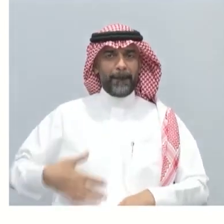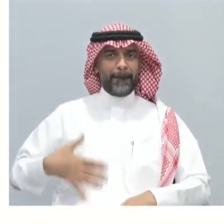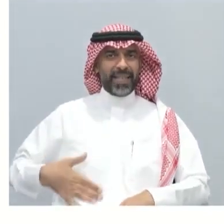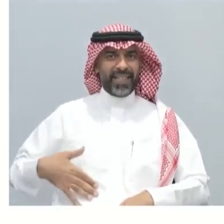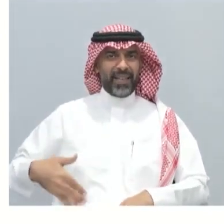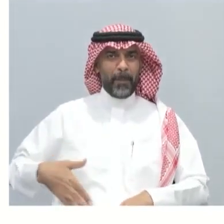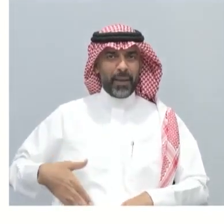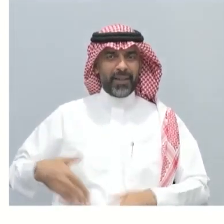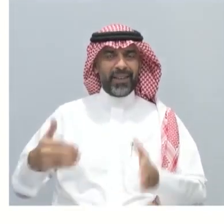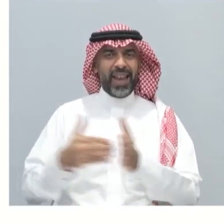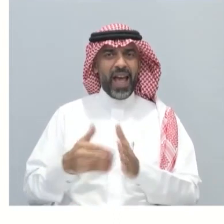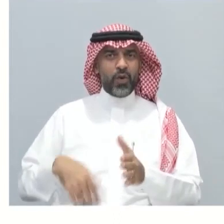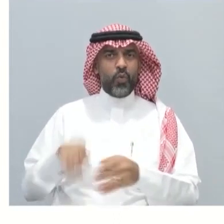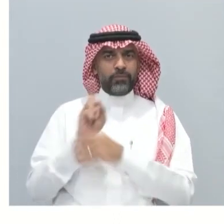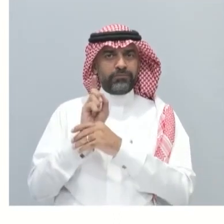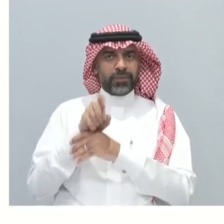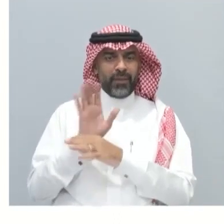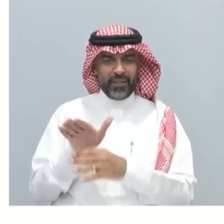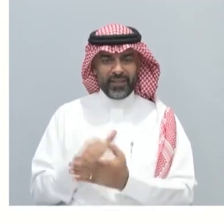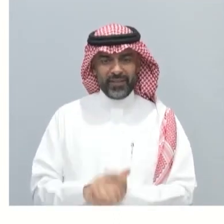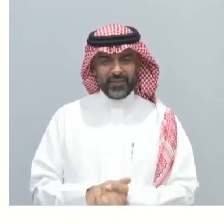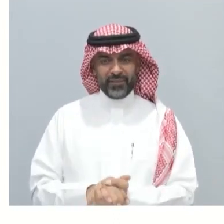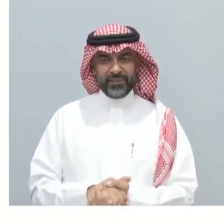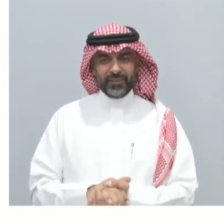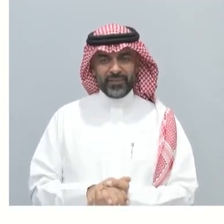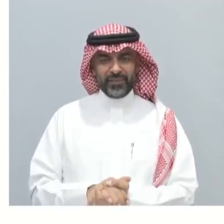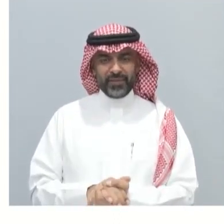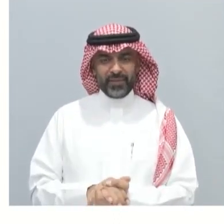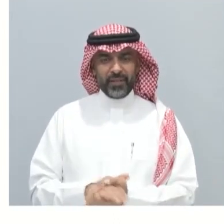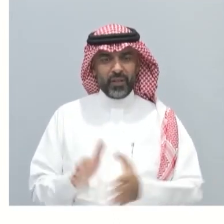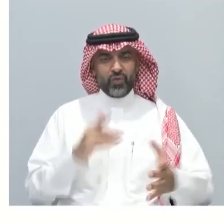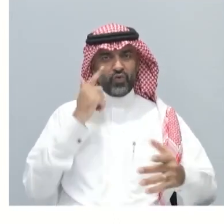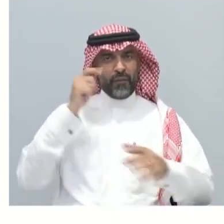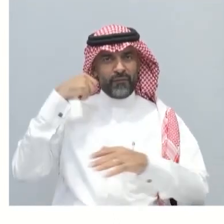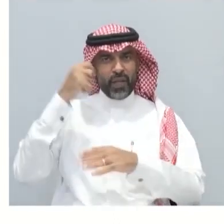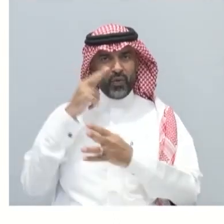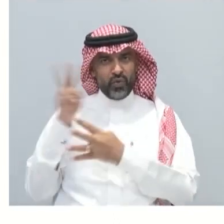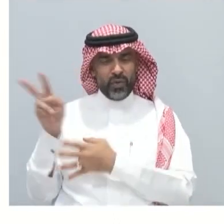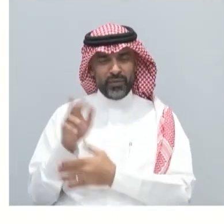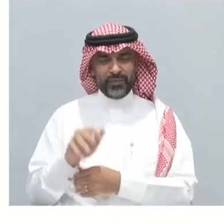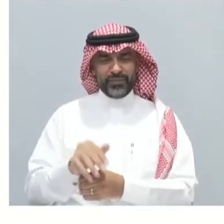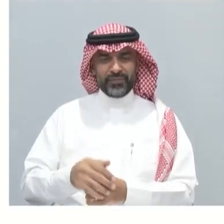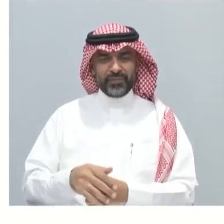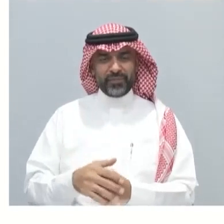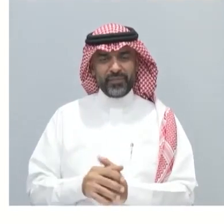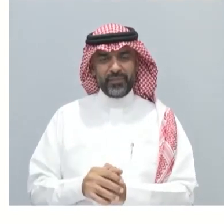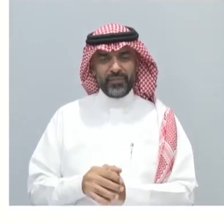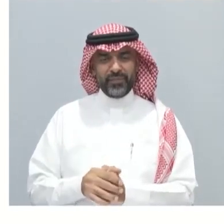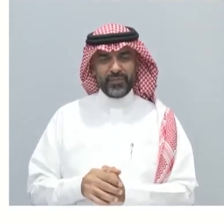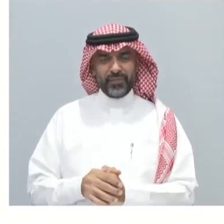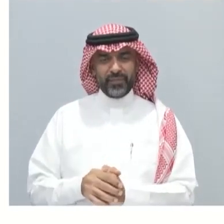في نهايه البطن طبعا نلاحظ هنا في هذا